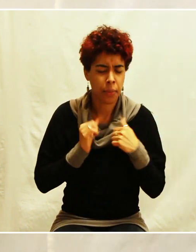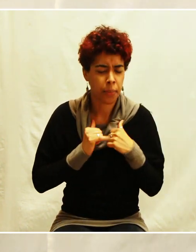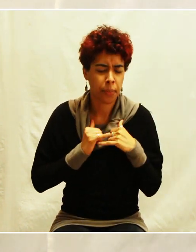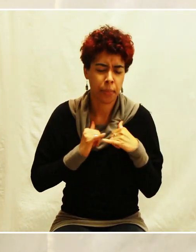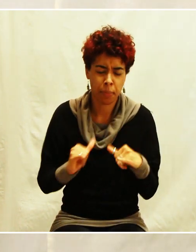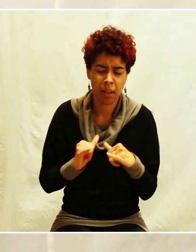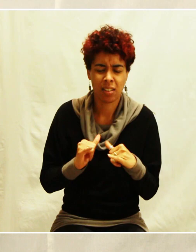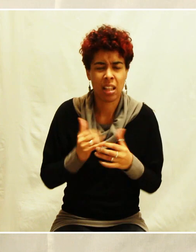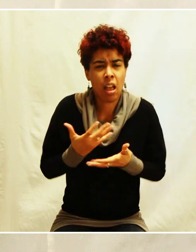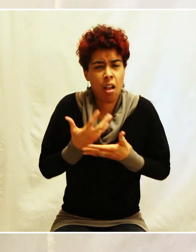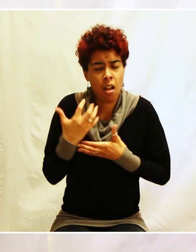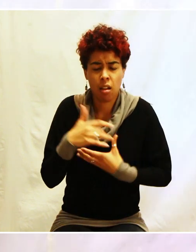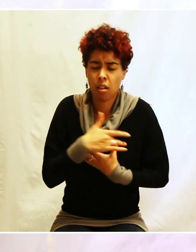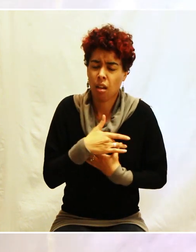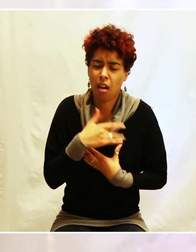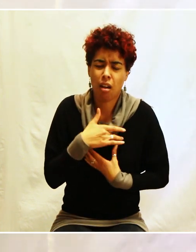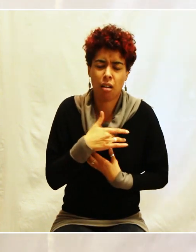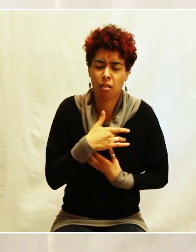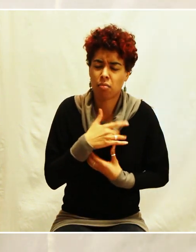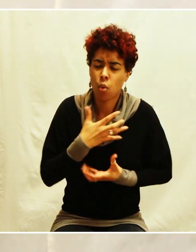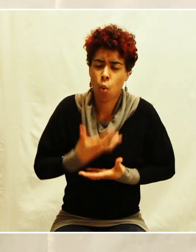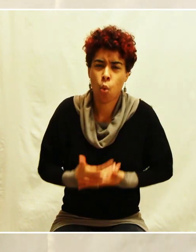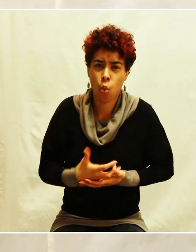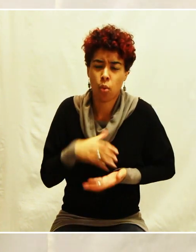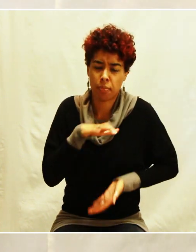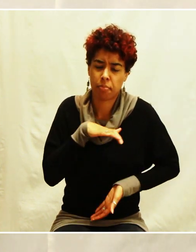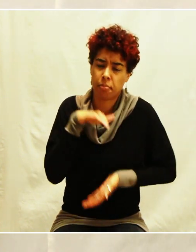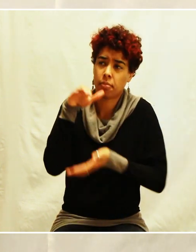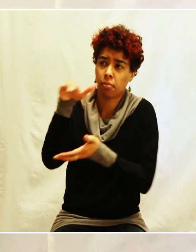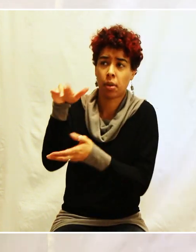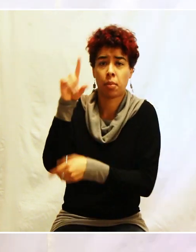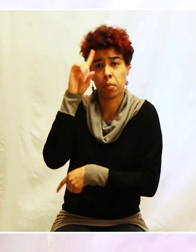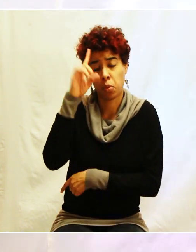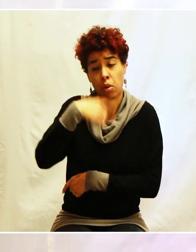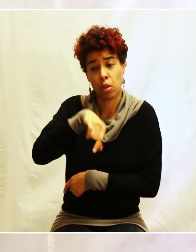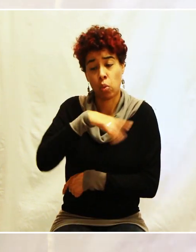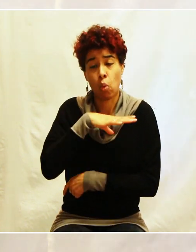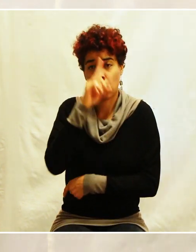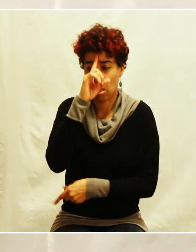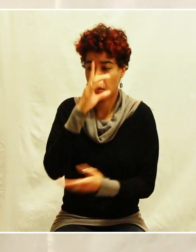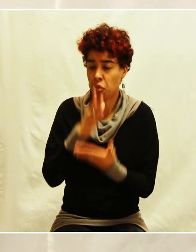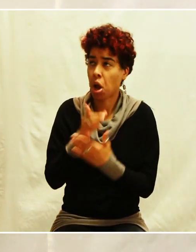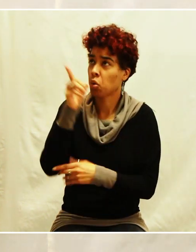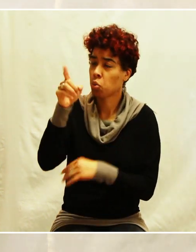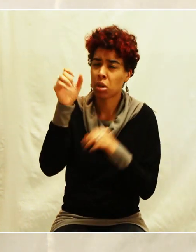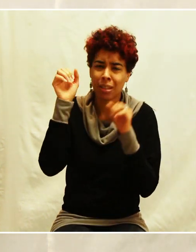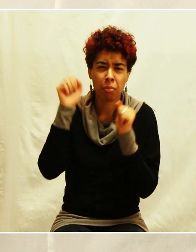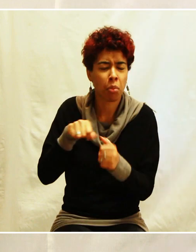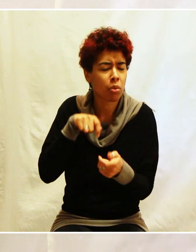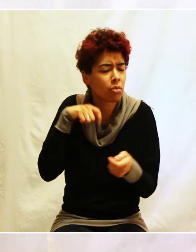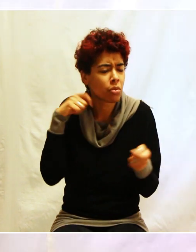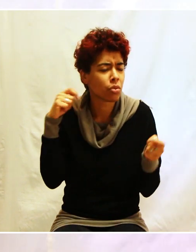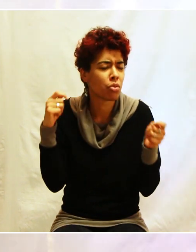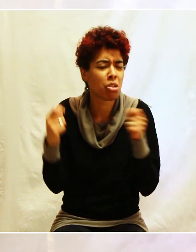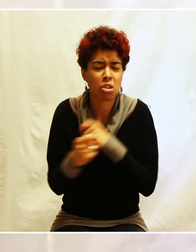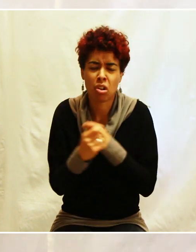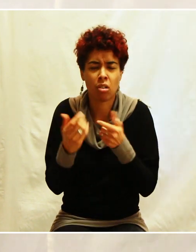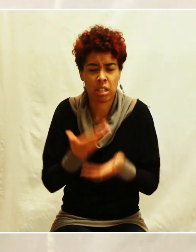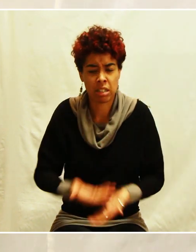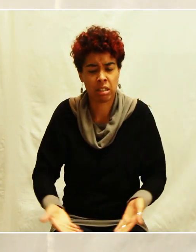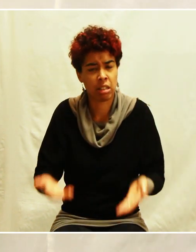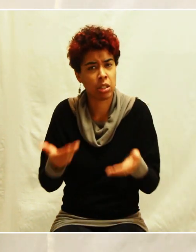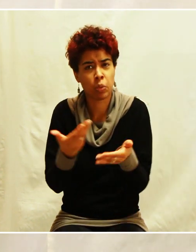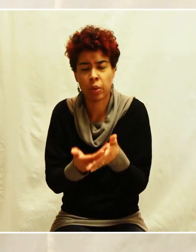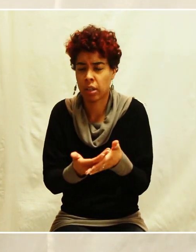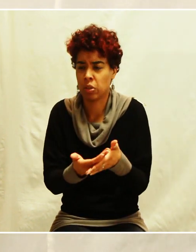donner ce qui est lourd sur notre cœur. Parce que nous avons cette foi qu'il est capable de changer toutes